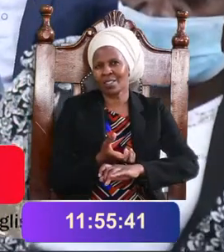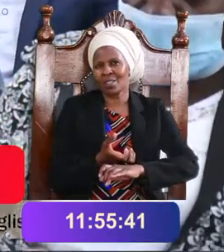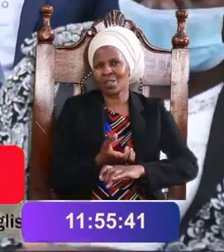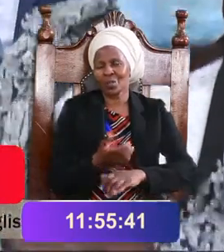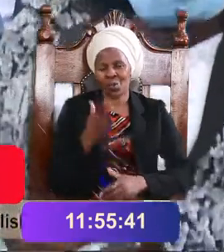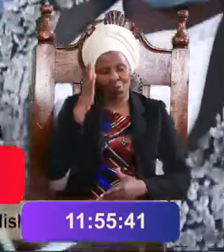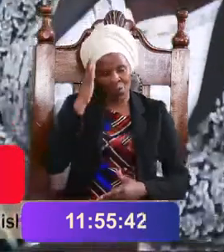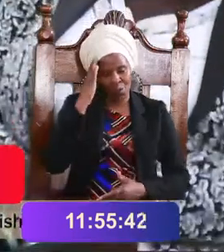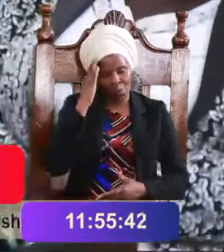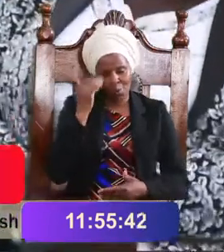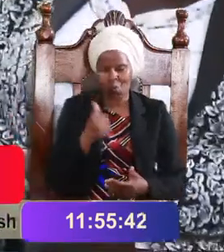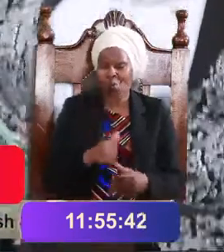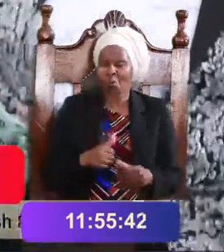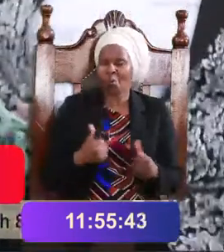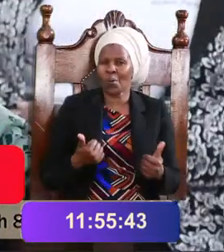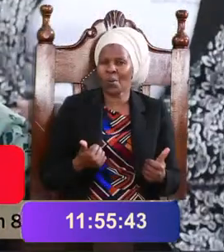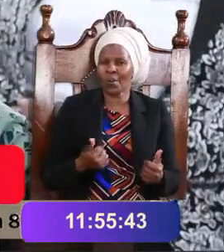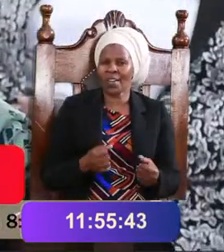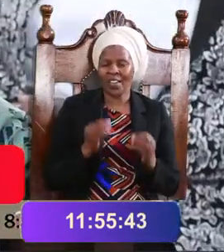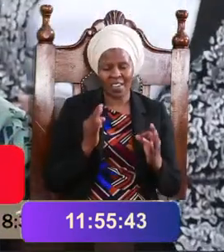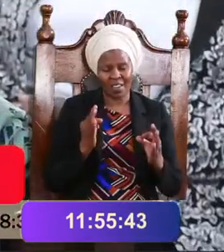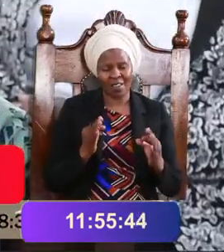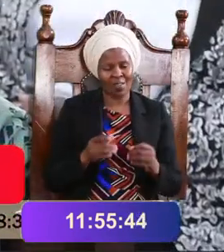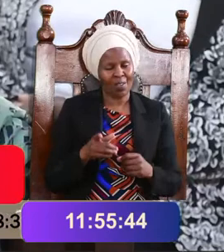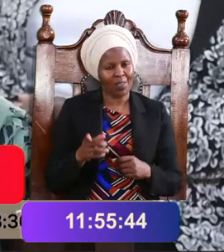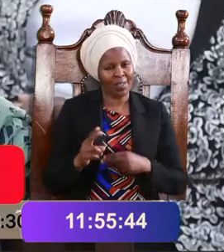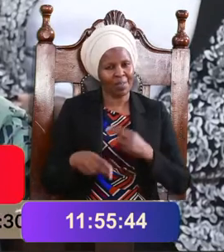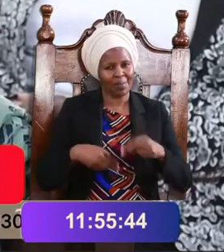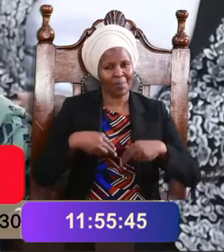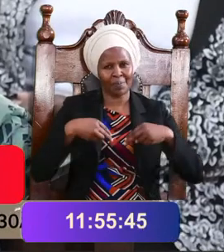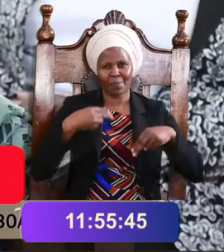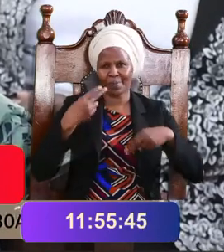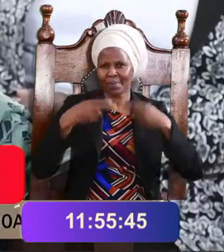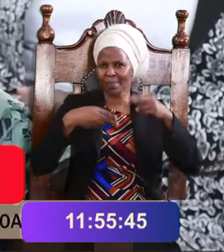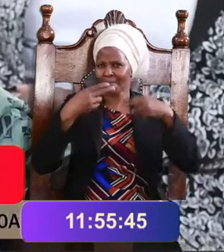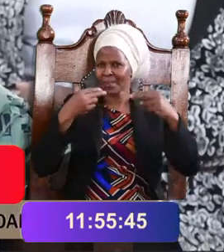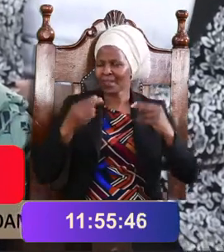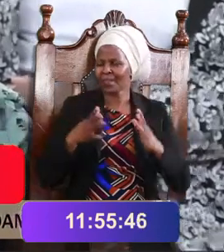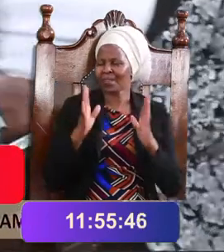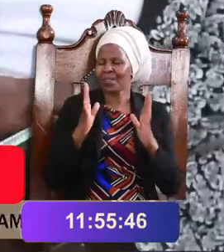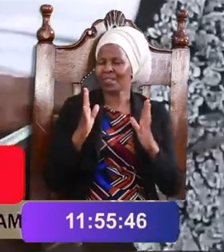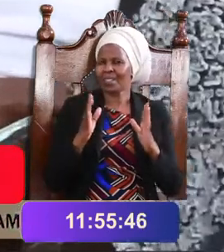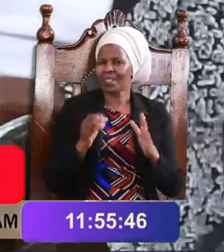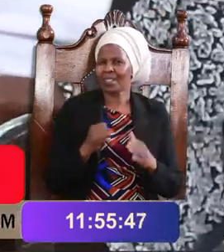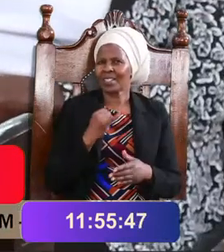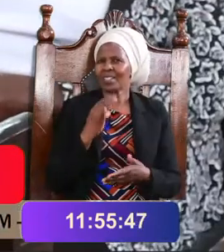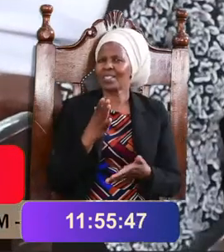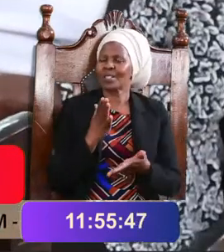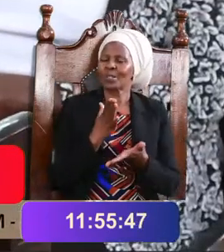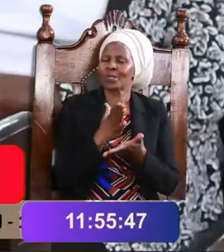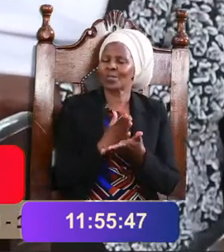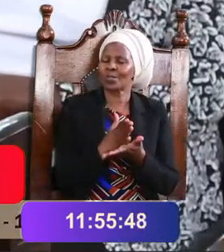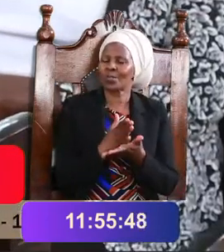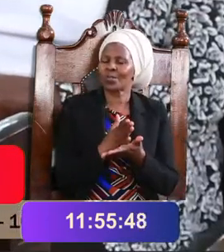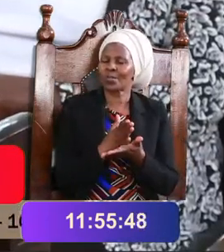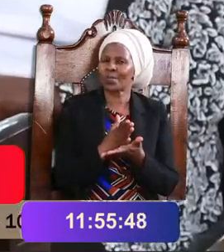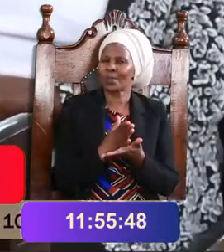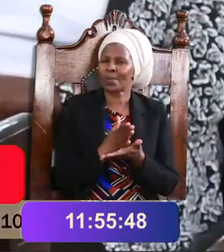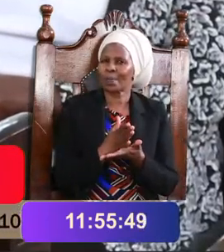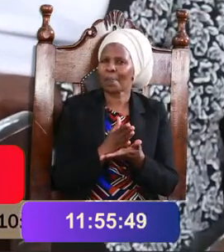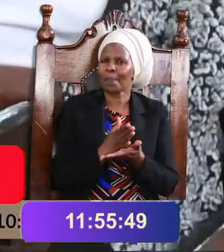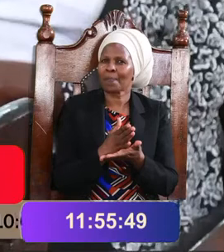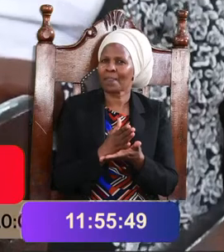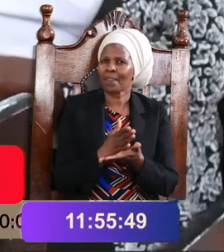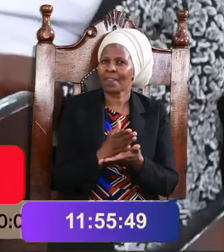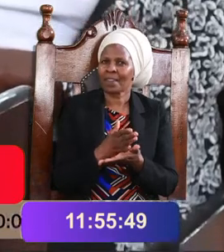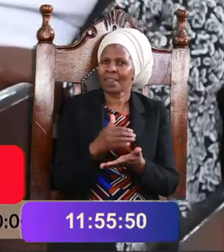kujua vizuri kama hosana inakuwa ngumu siku hizi kujua kama kuna bado hosana ile ambayo